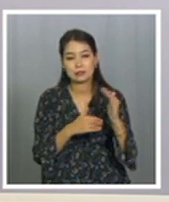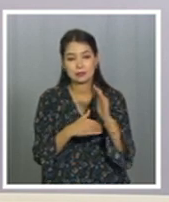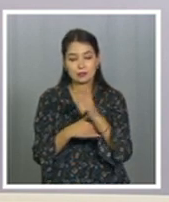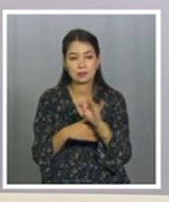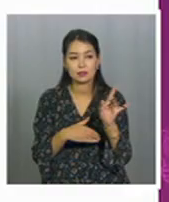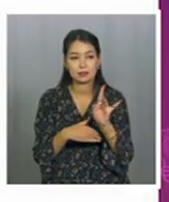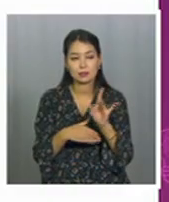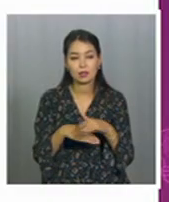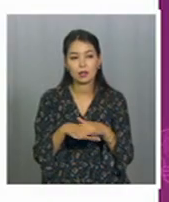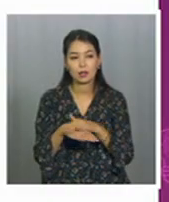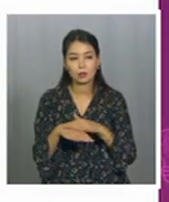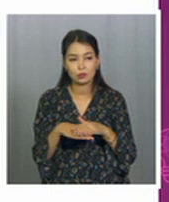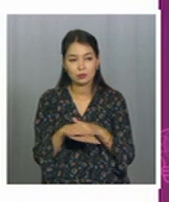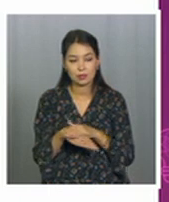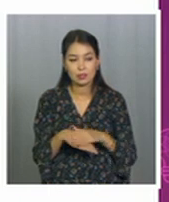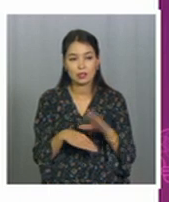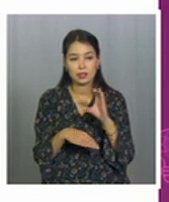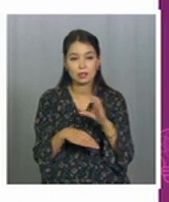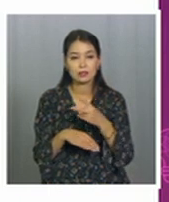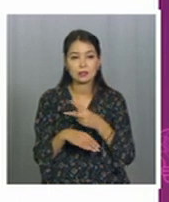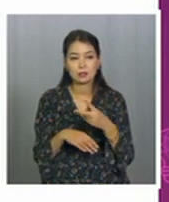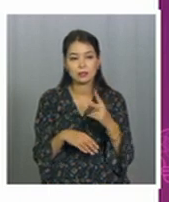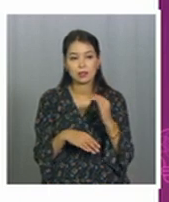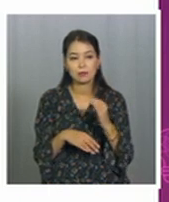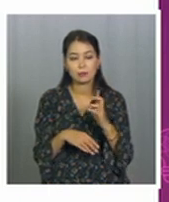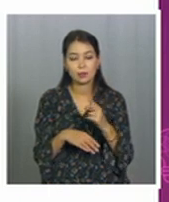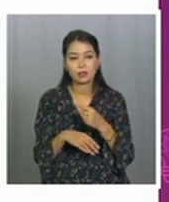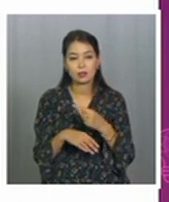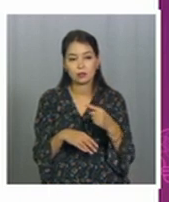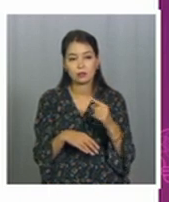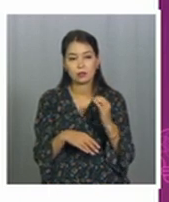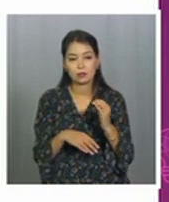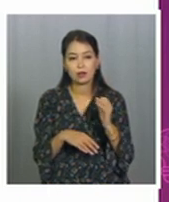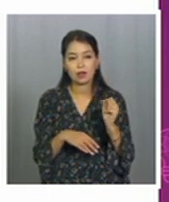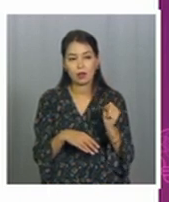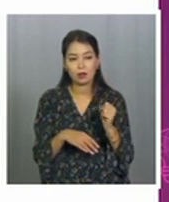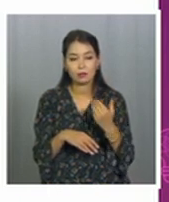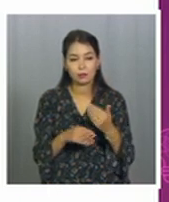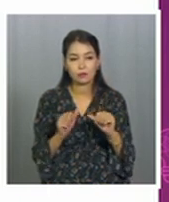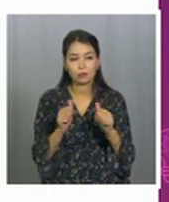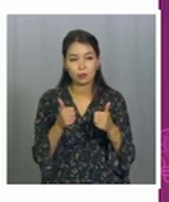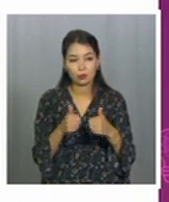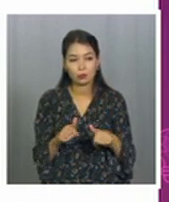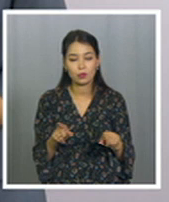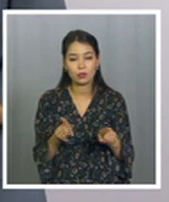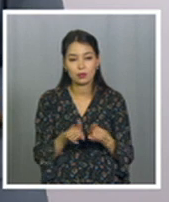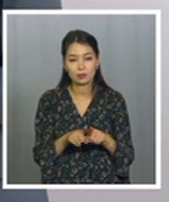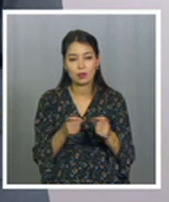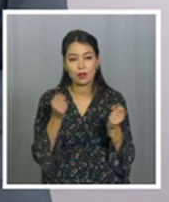ауданы, S-тен FB азайтылған FA формуласымен